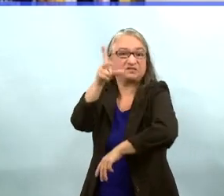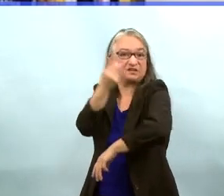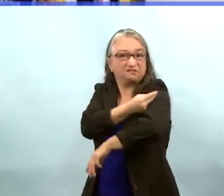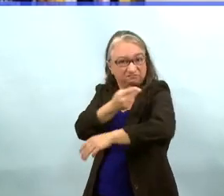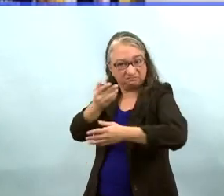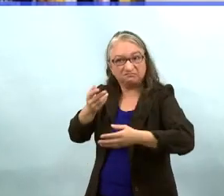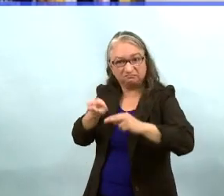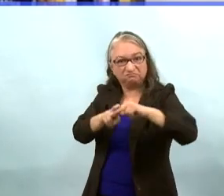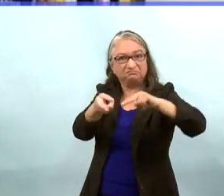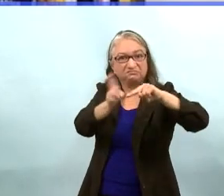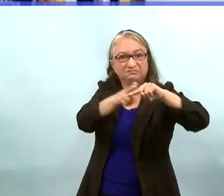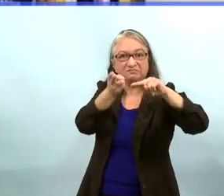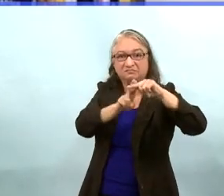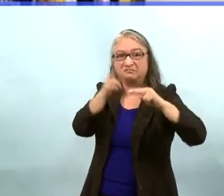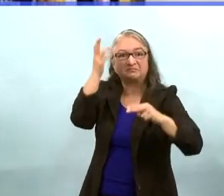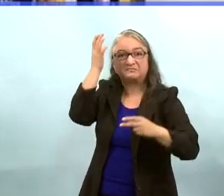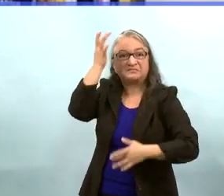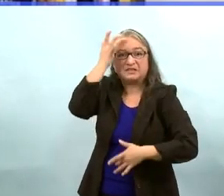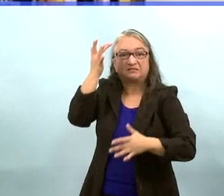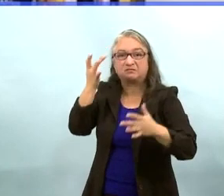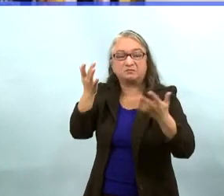quelque chose que vous pourriez nous expliquer?